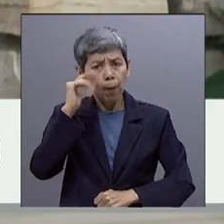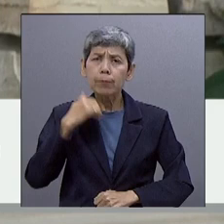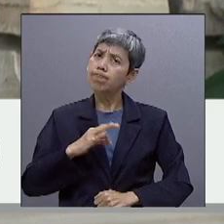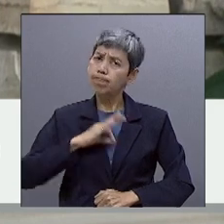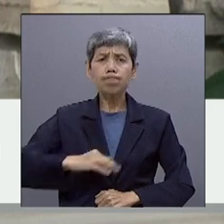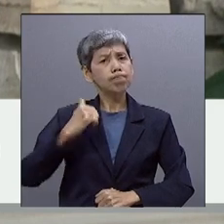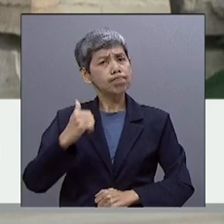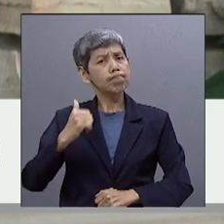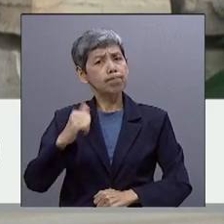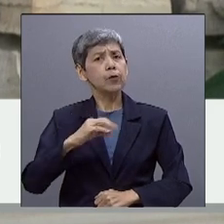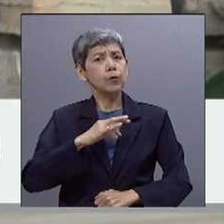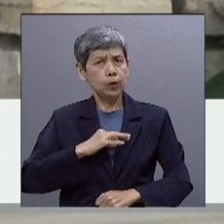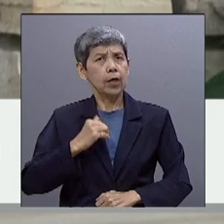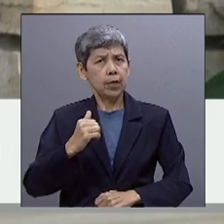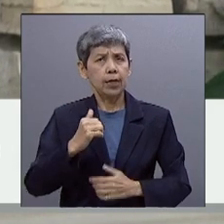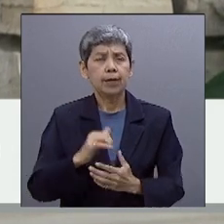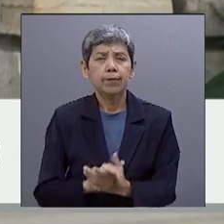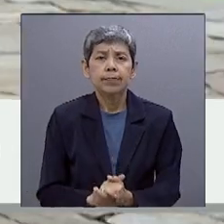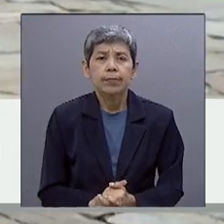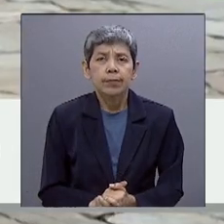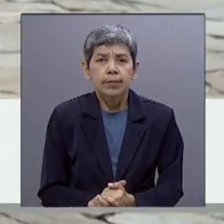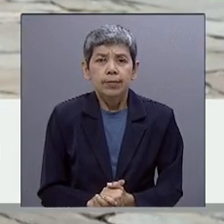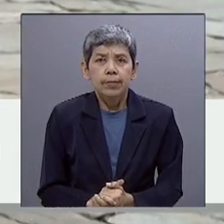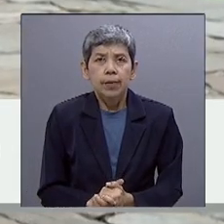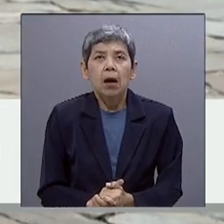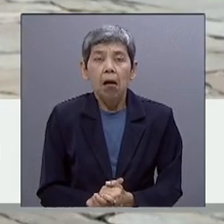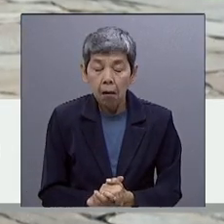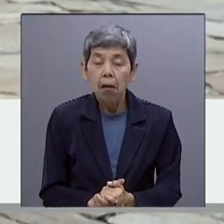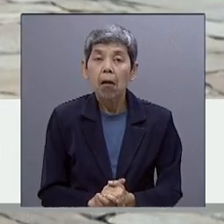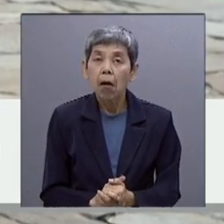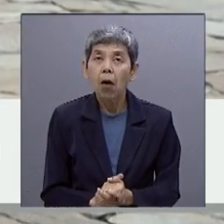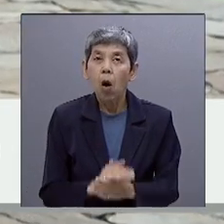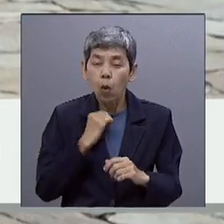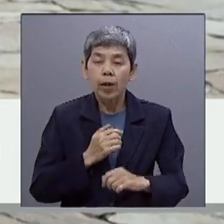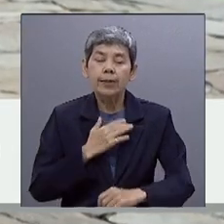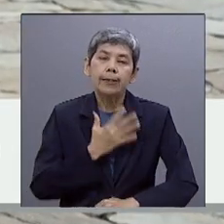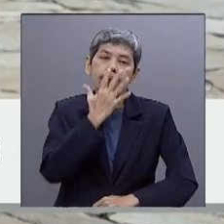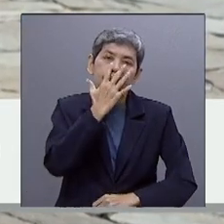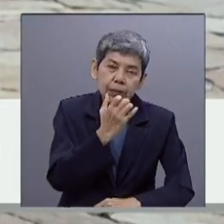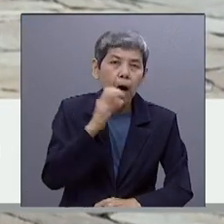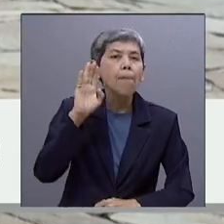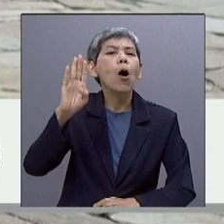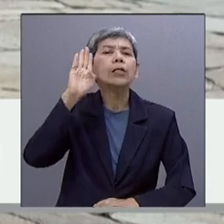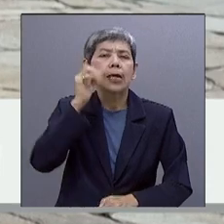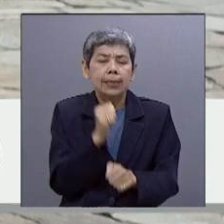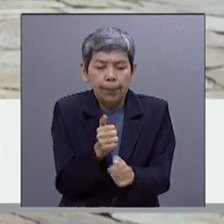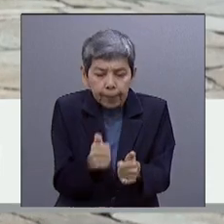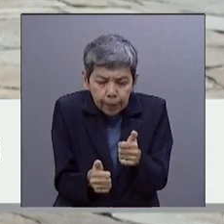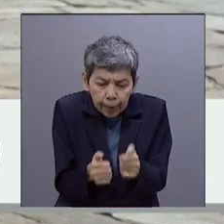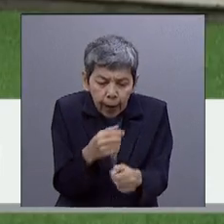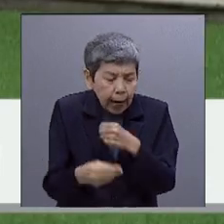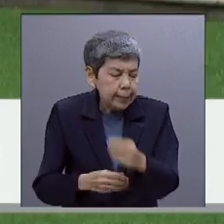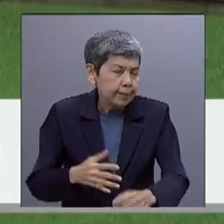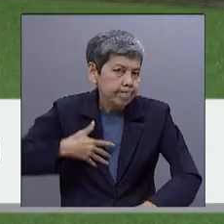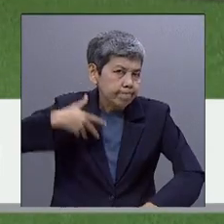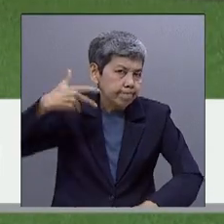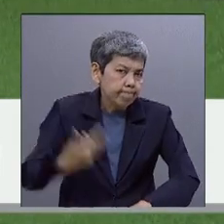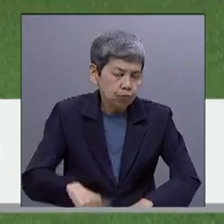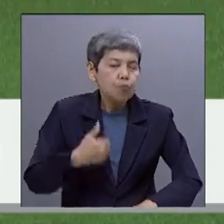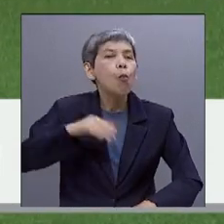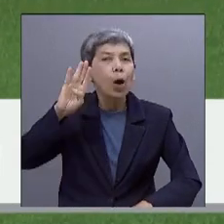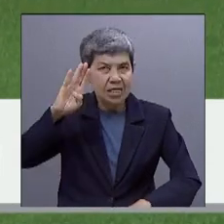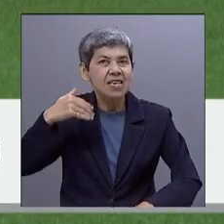ปกครองหลายคนค่ะแต่สำหรับคนที่เสียประโยชน์อย่างบริษัทผู้ผลิตและจำหน่ายเกมก็คงไม่ชอบใจสักเท่า